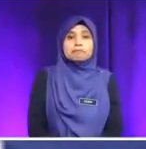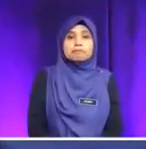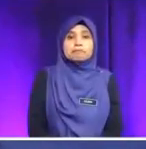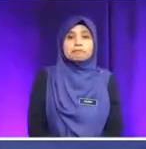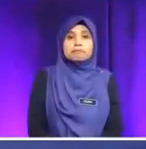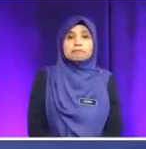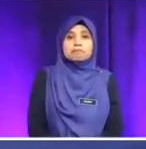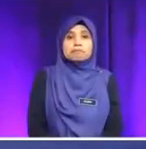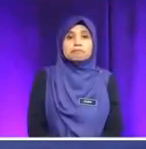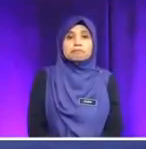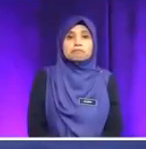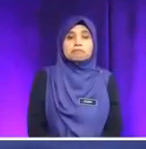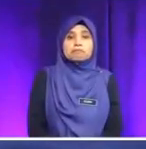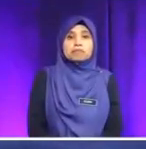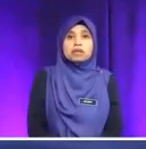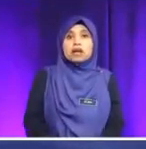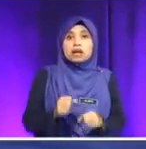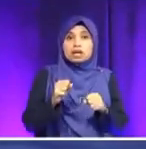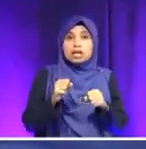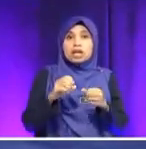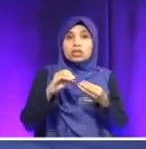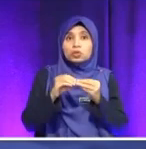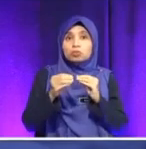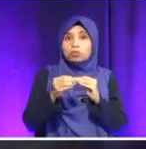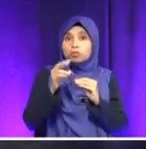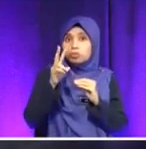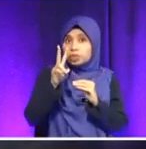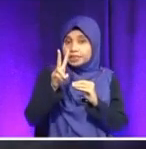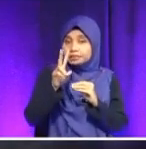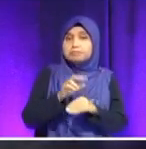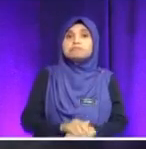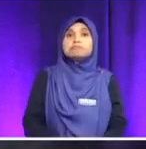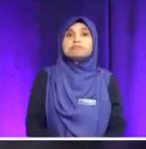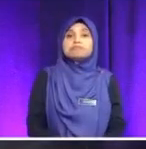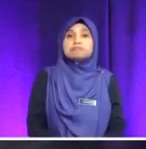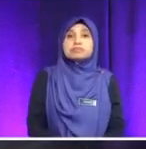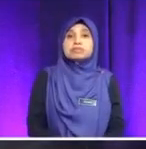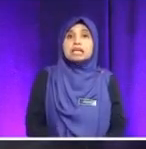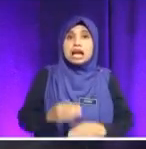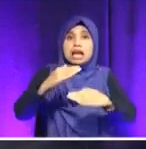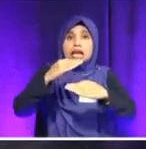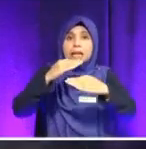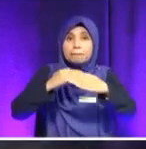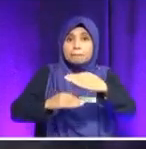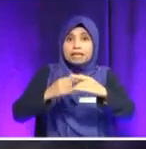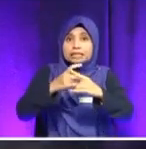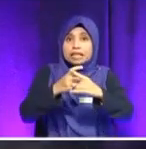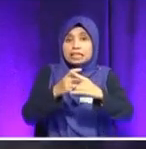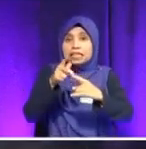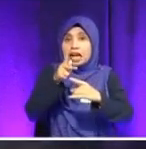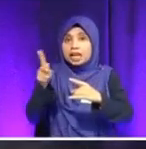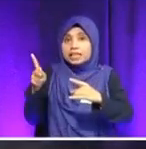Okey. Boleh nampak langkah yang boleh kedua. Boleh tangan keras sikit, cikgu. Okey, kemudian lipat daripada bahagian kanan ke